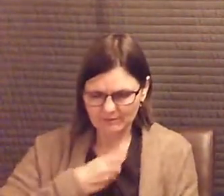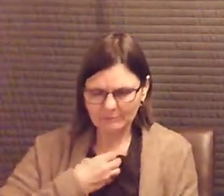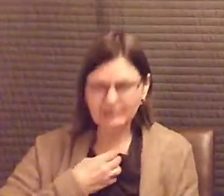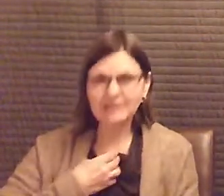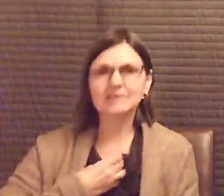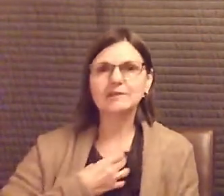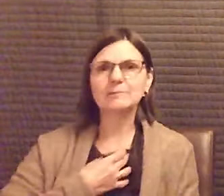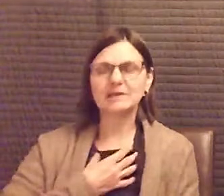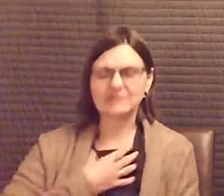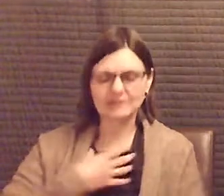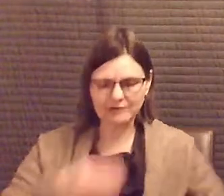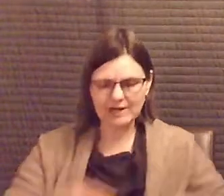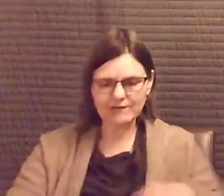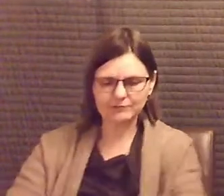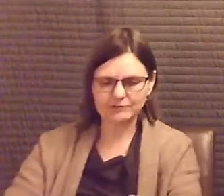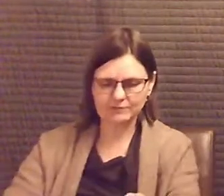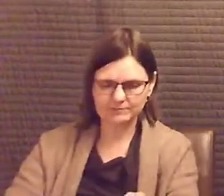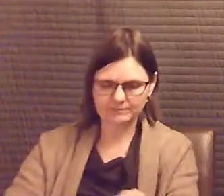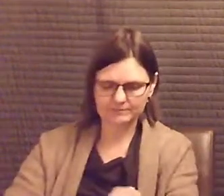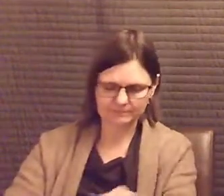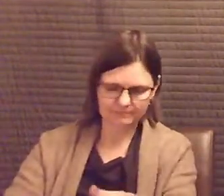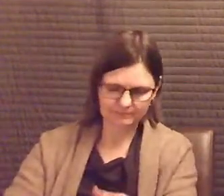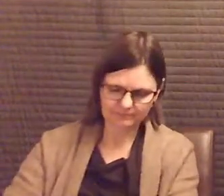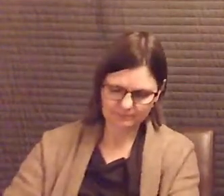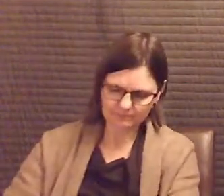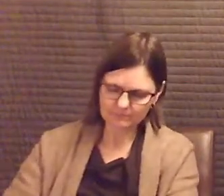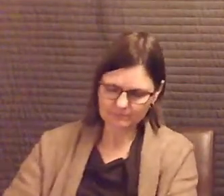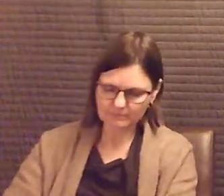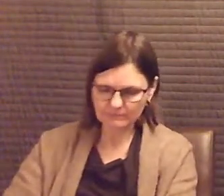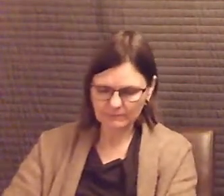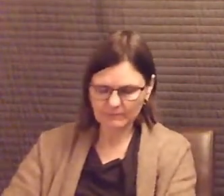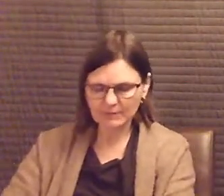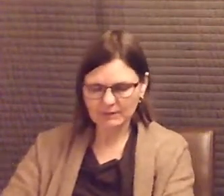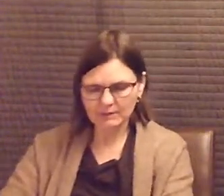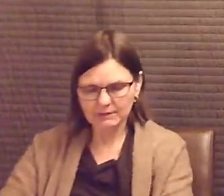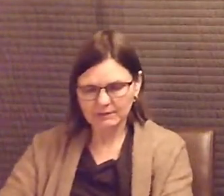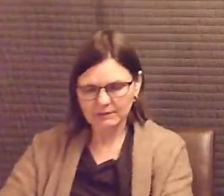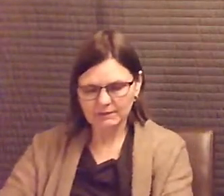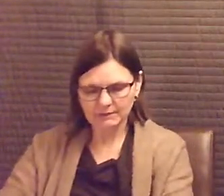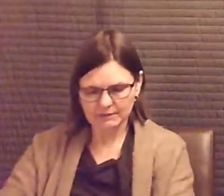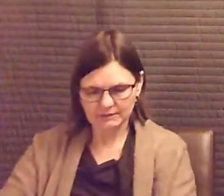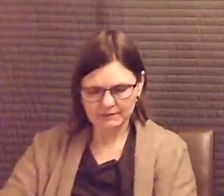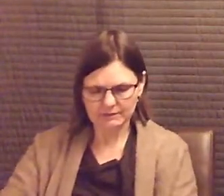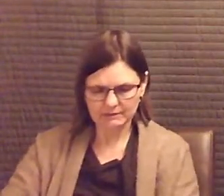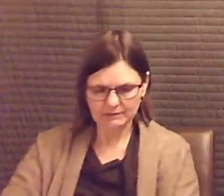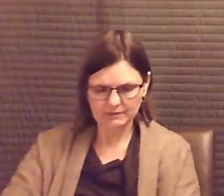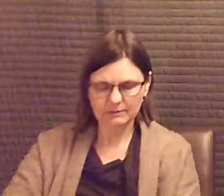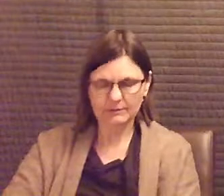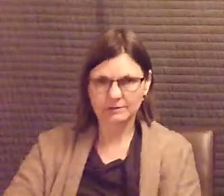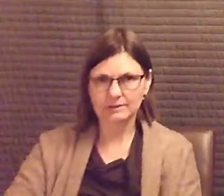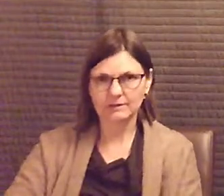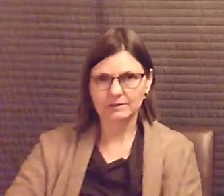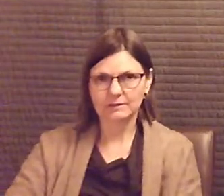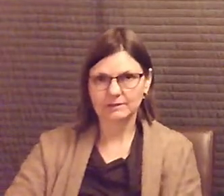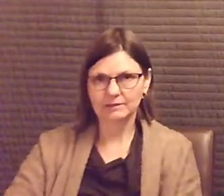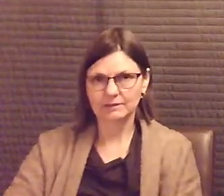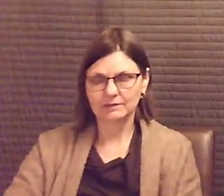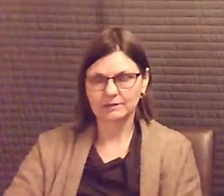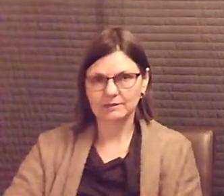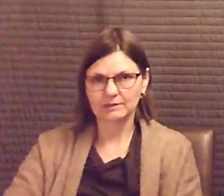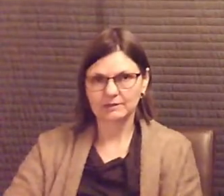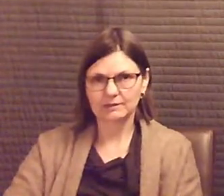termijn het begin in breien 3 vanavond en weer want to really focus van die molens in this of voor